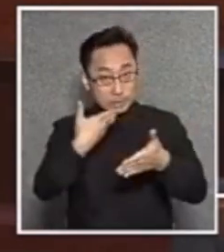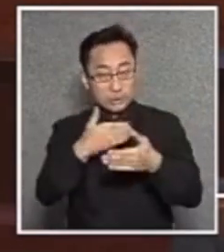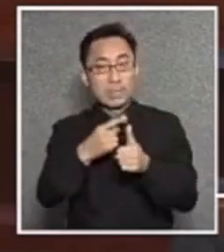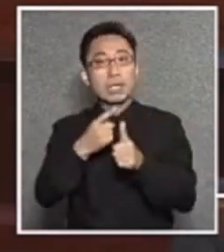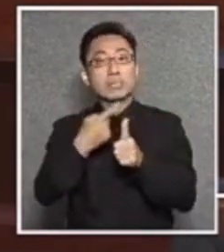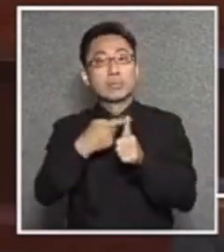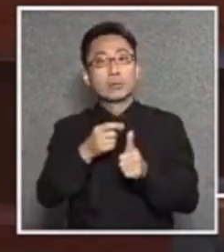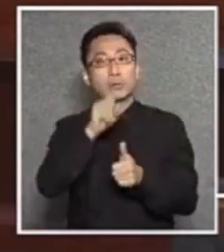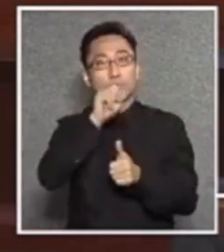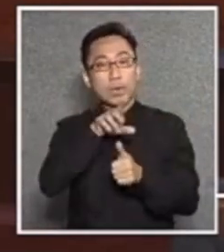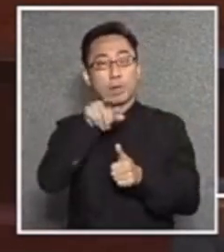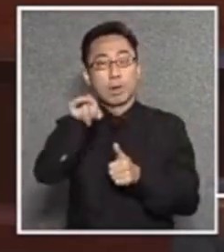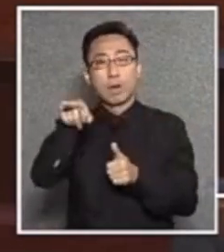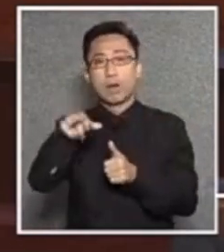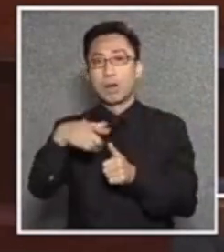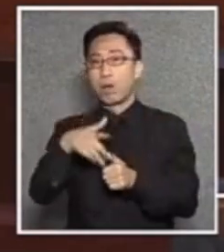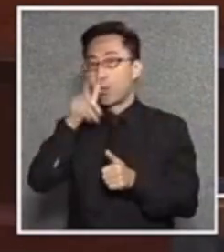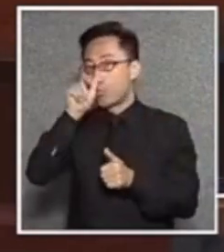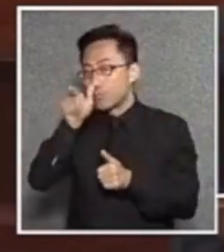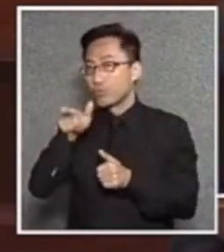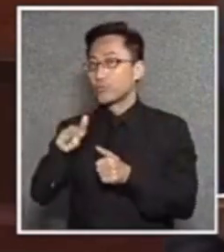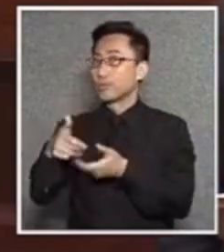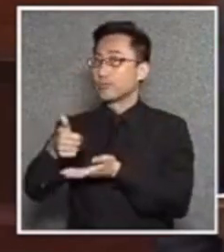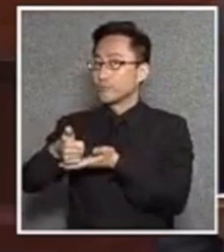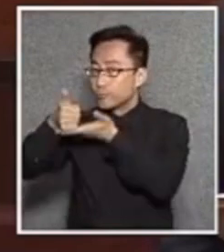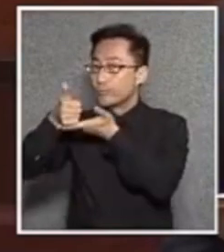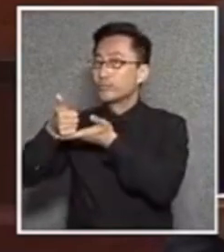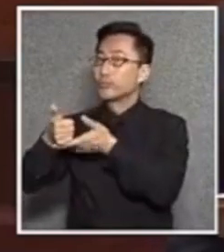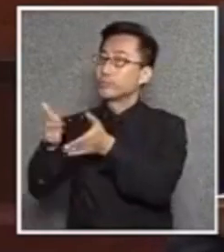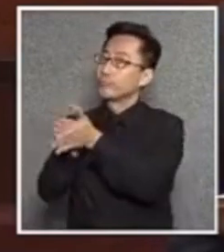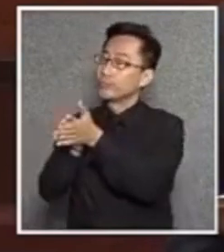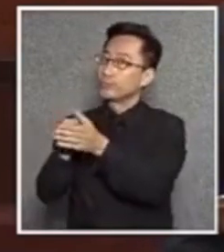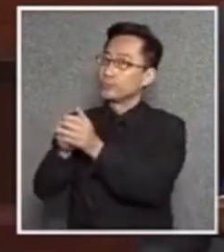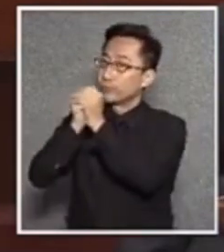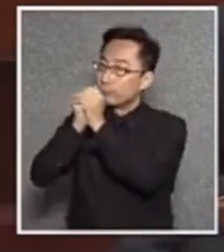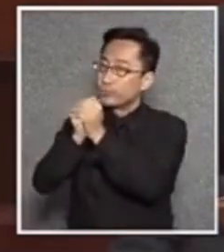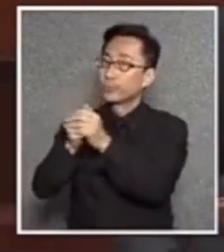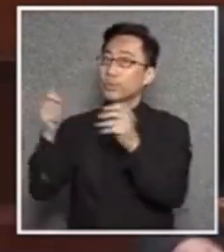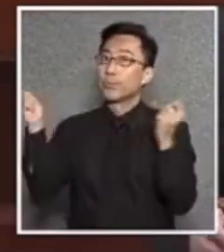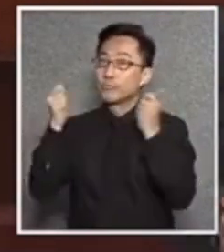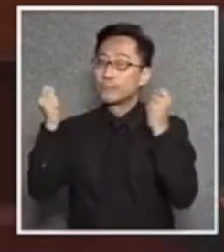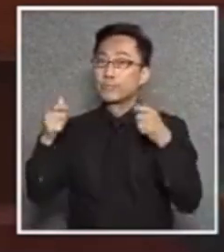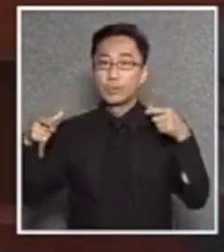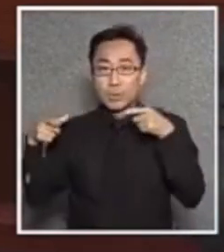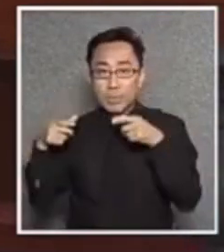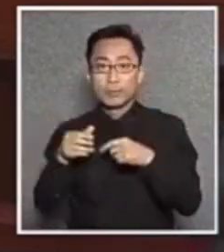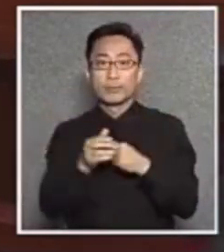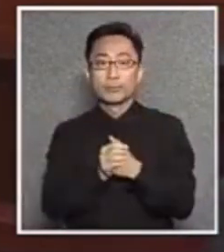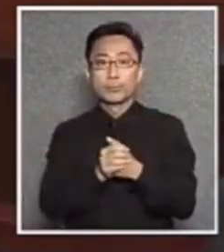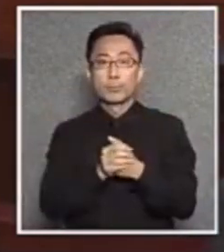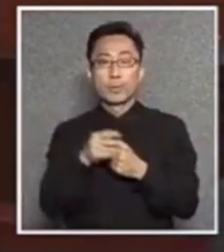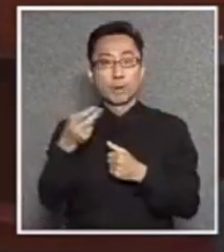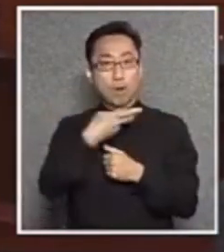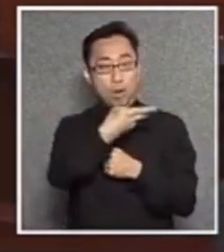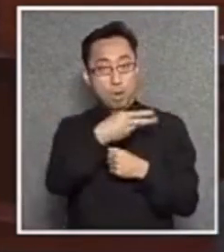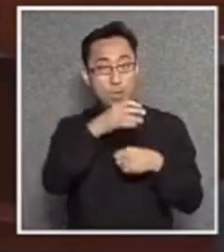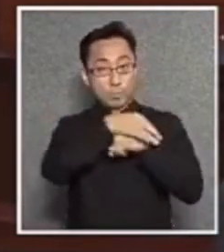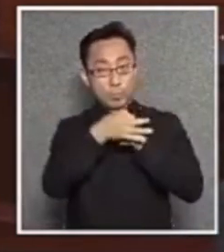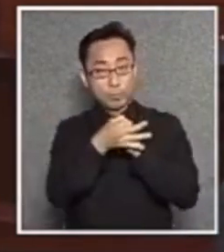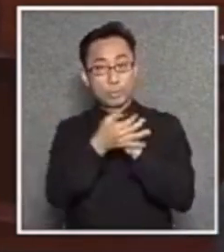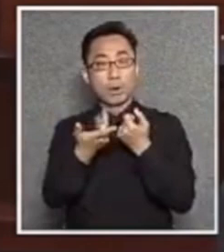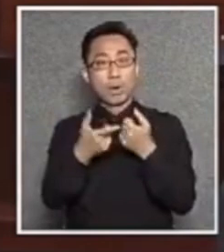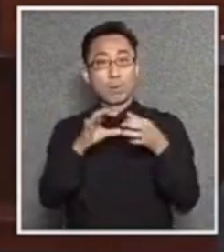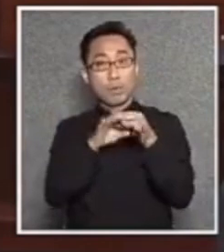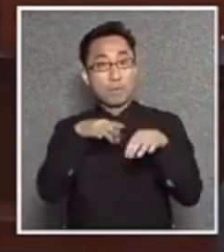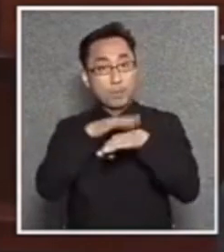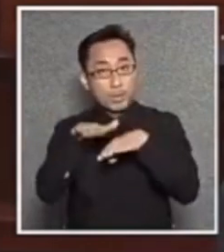總統普京賀壽云云。按照國際慣例，出席國際會議如果兩國關係欠佳，通常雙